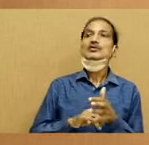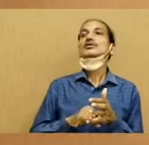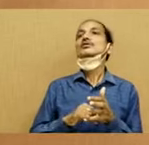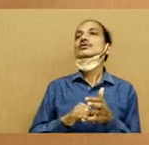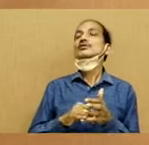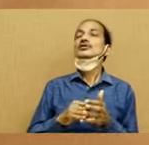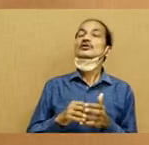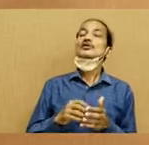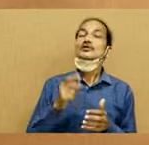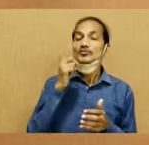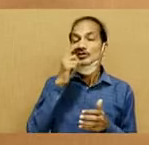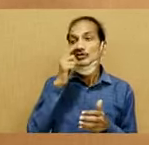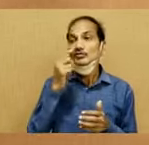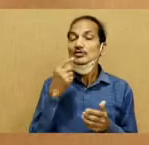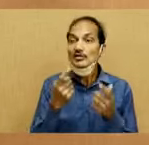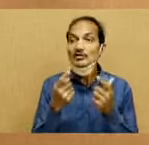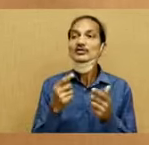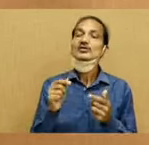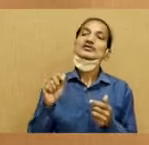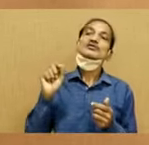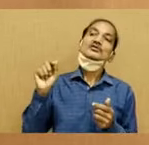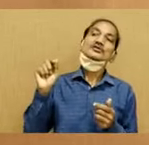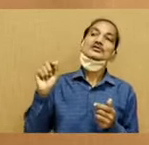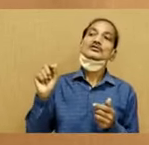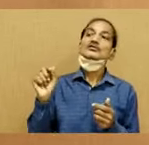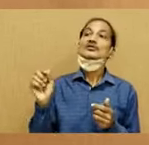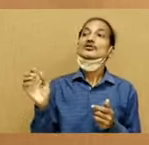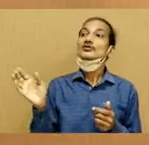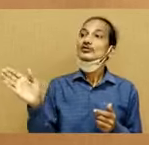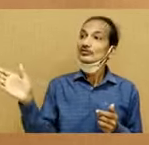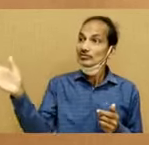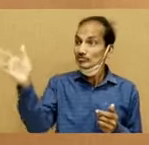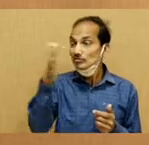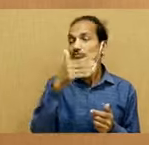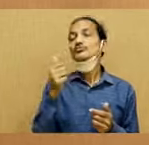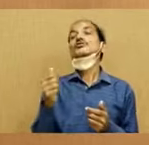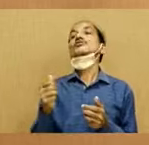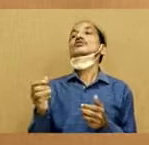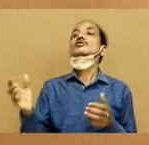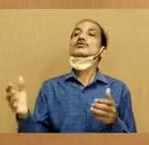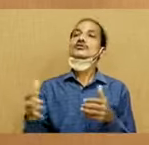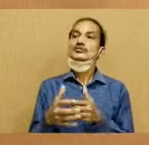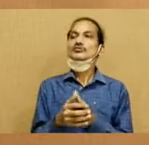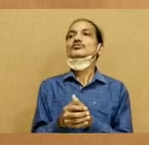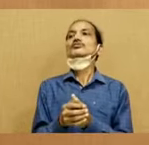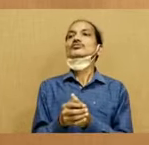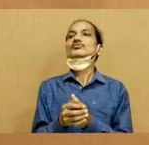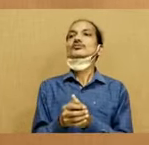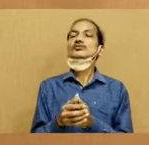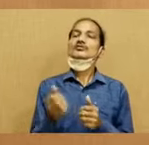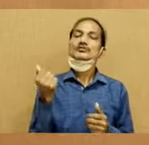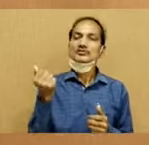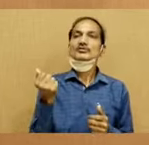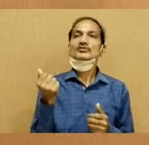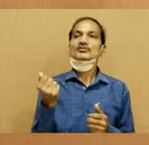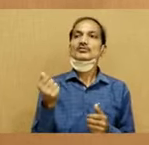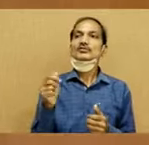ଓଡ଼ିଶା ରାଜ୍ୟବାସୀଙ୍କର। ତେଣୁ ରାଜ୍ୟବାସୀ ସହଯୋଗ ଜାରି ରଖନ୍ତୁ, ଆମେ ଯେକୌଣସି ପରିସ୍ଥିତିର ମୁକାବିଲା କରିପାରିବା।